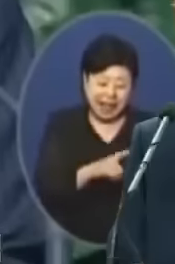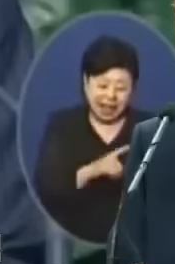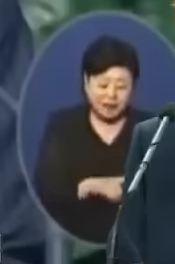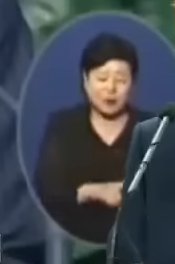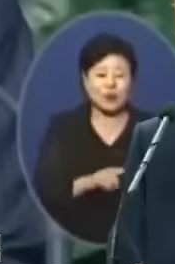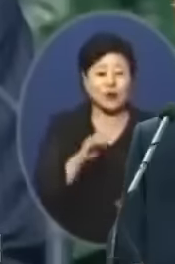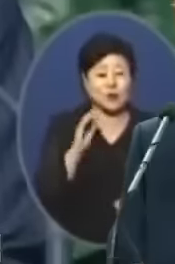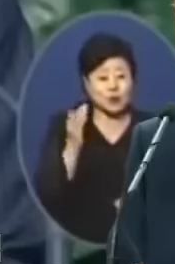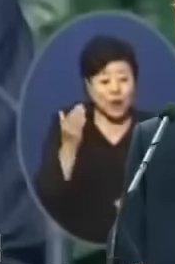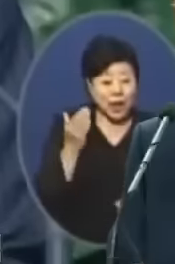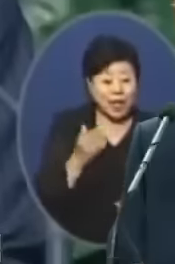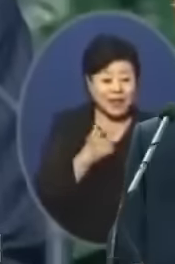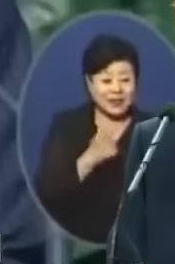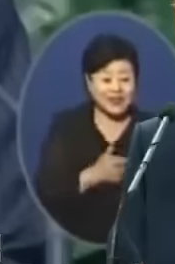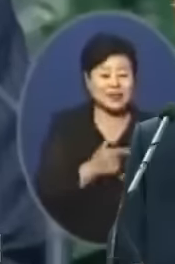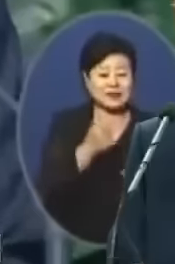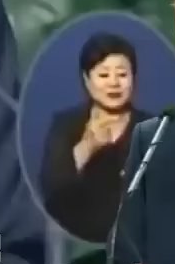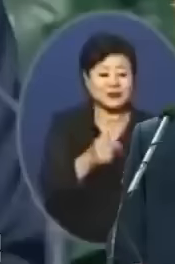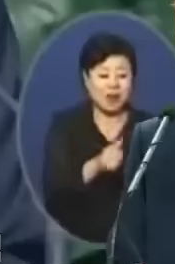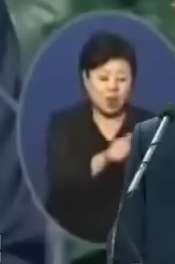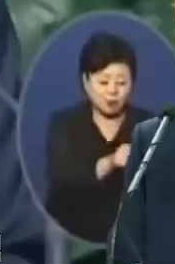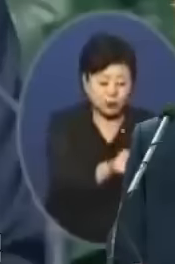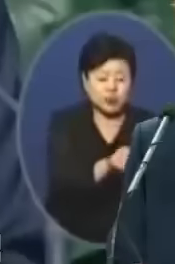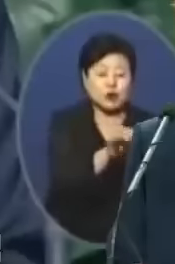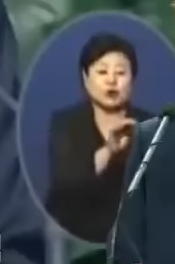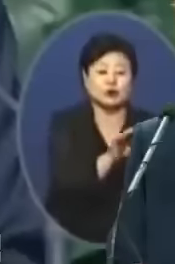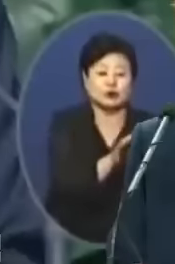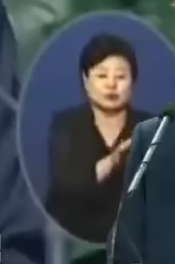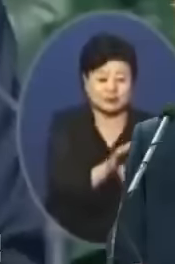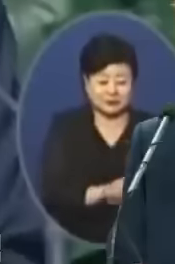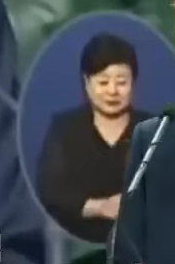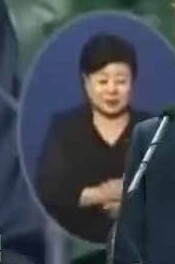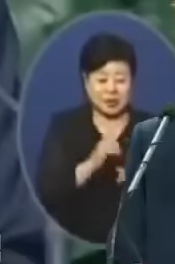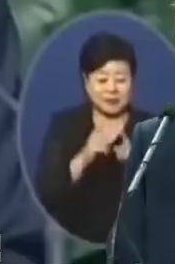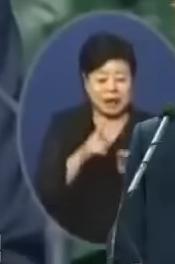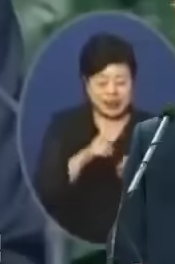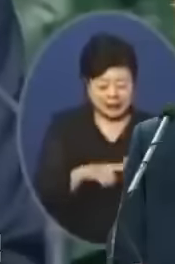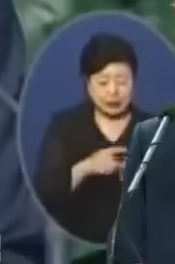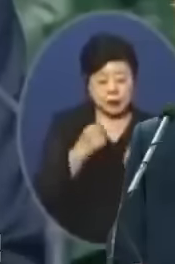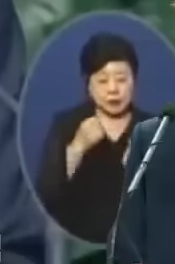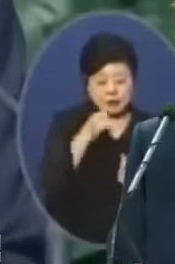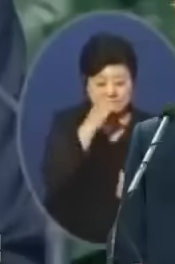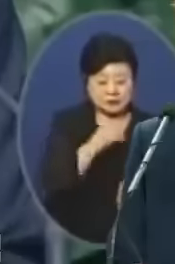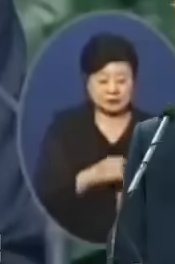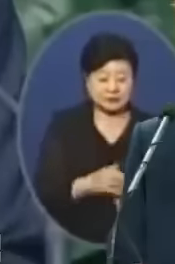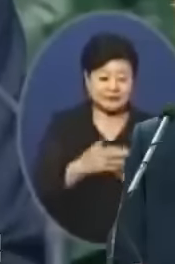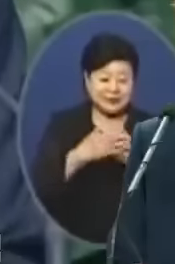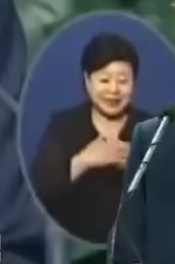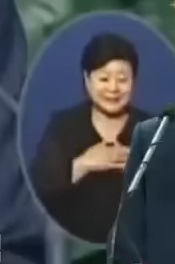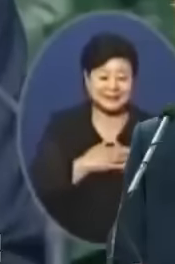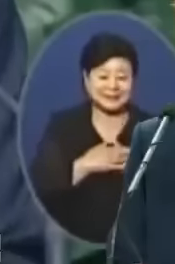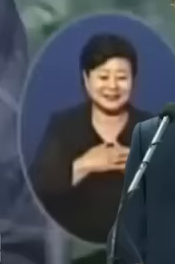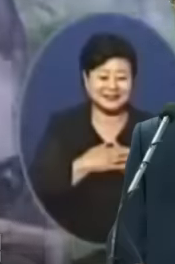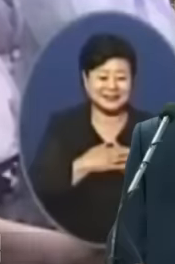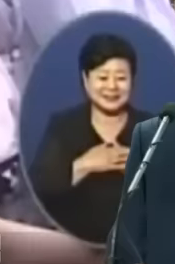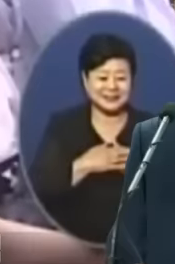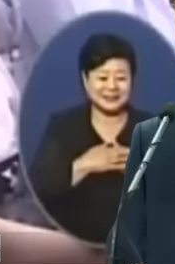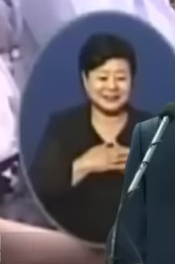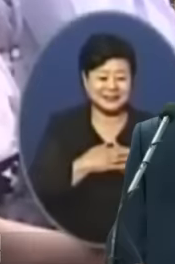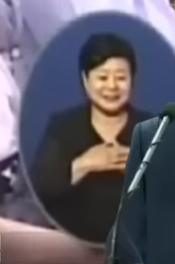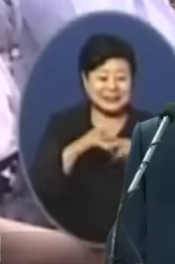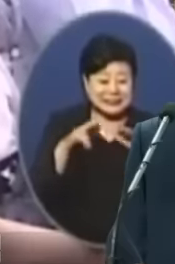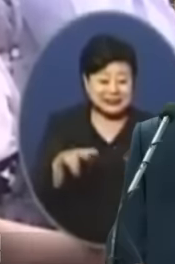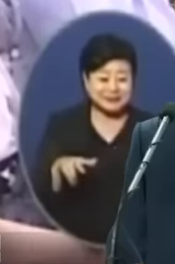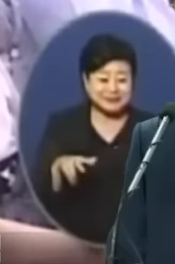여러분을 예수님께 끌고 가서 예수님께 붙여주는 것입니다. 말은 그런 힘이 있습니다. 한번 따라 말씀하십시오. 나는